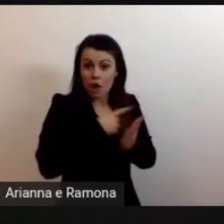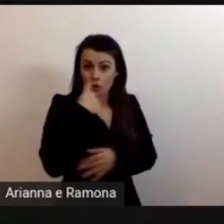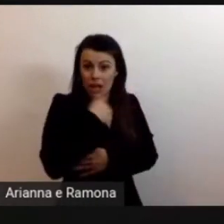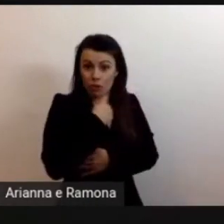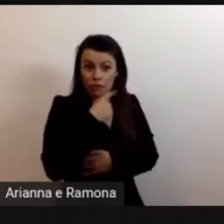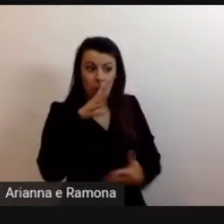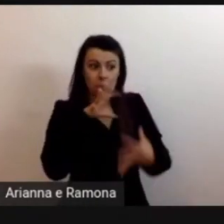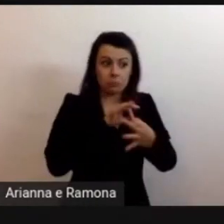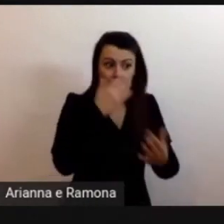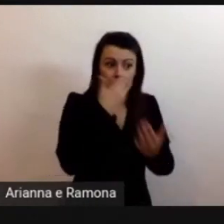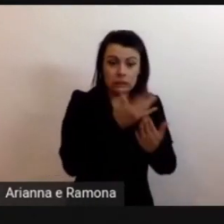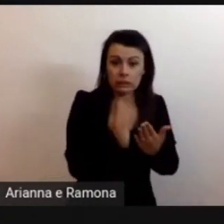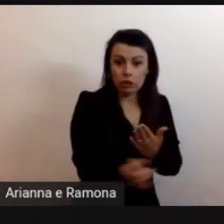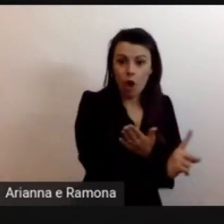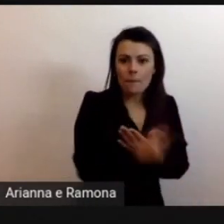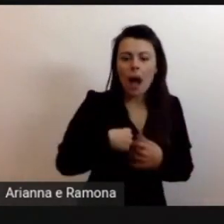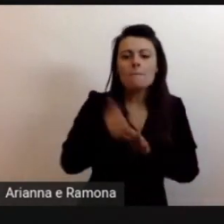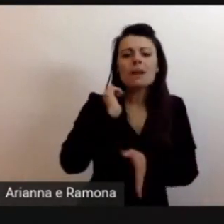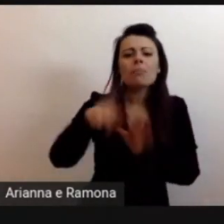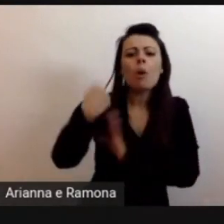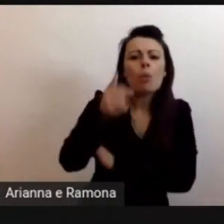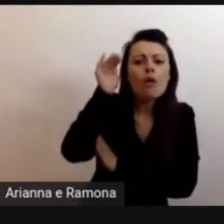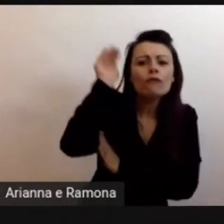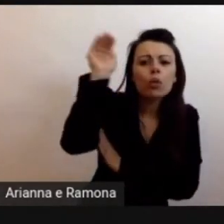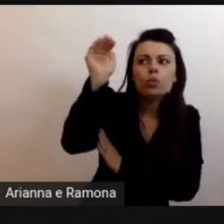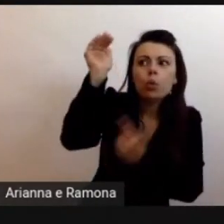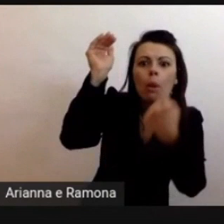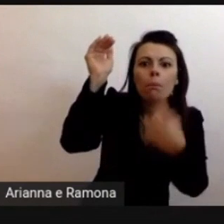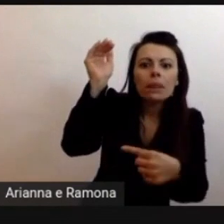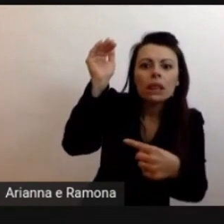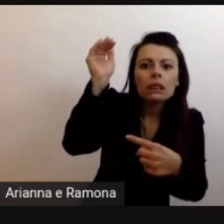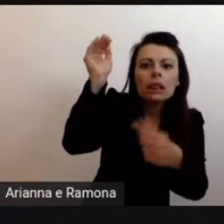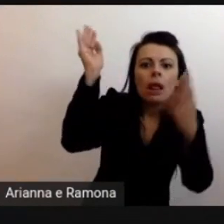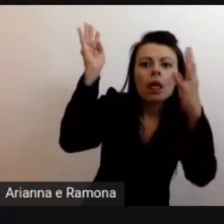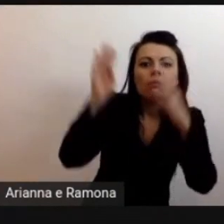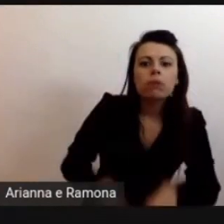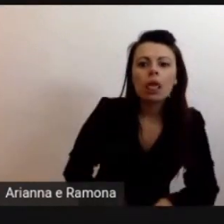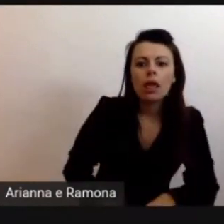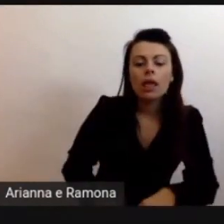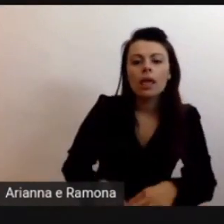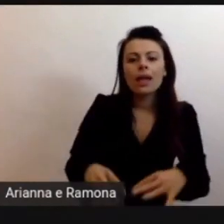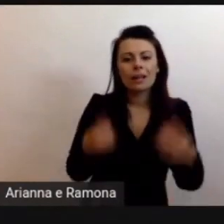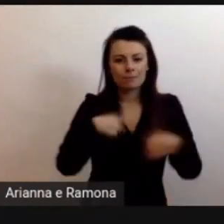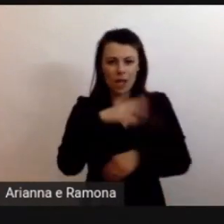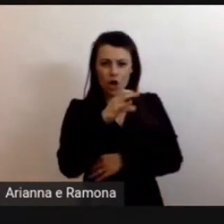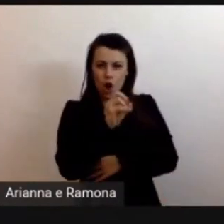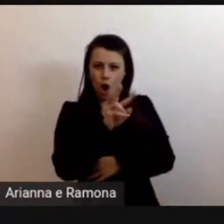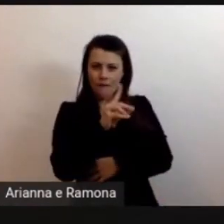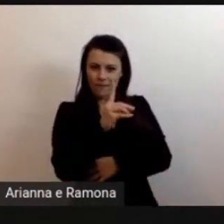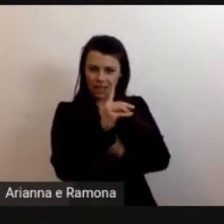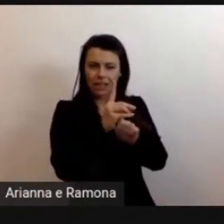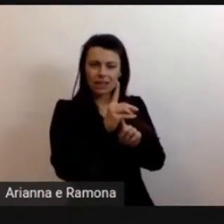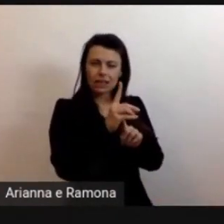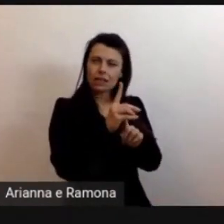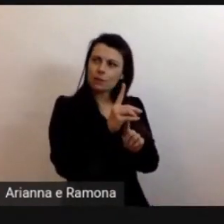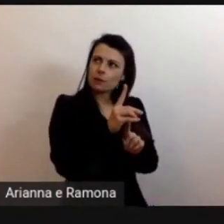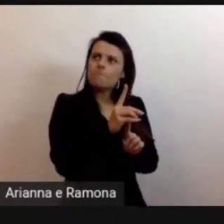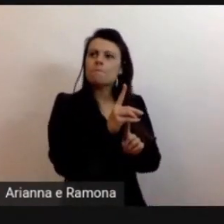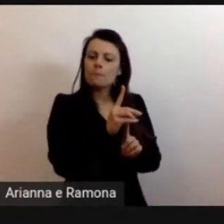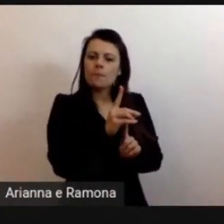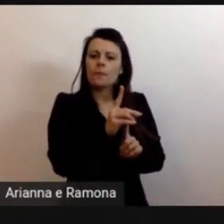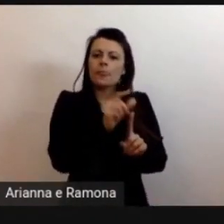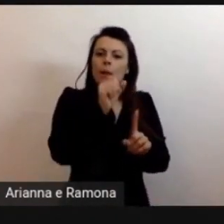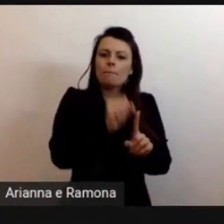in questo futuro che invece di caderci addosso in questo senso il comedy poteva essere addirittura un